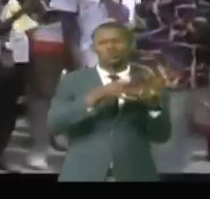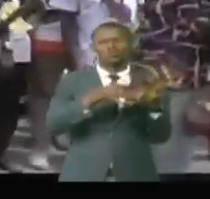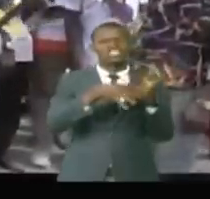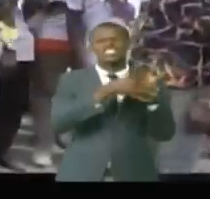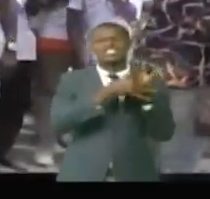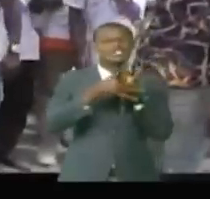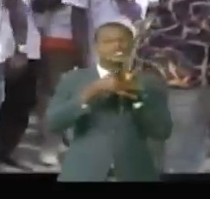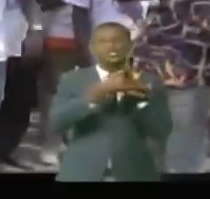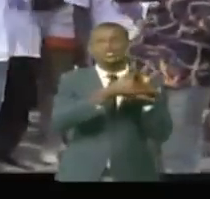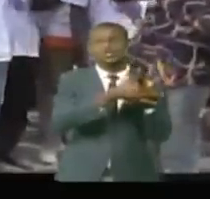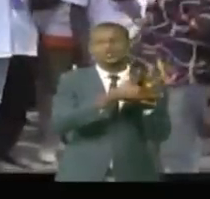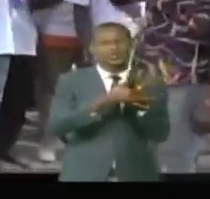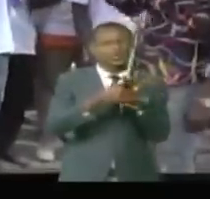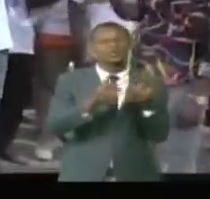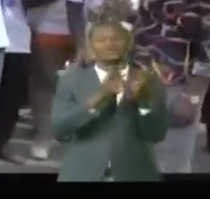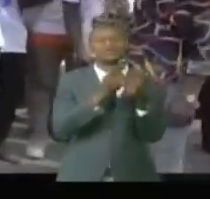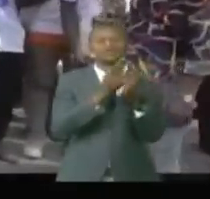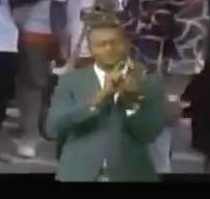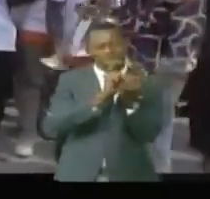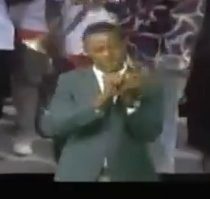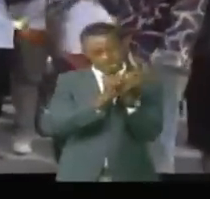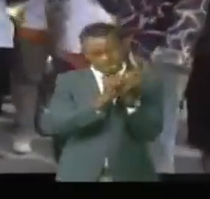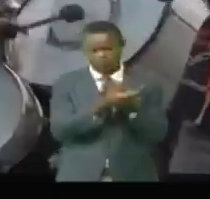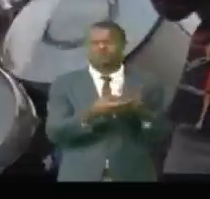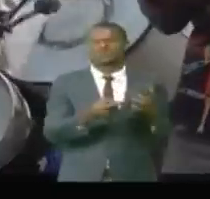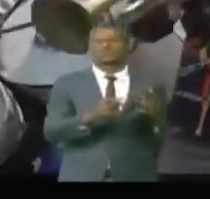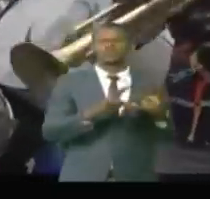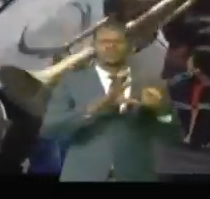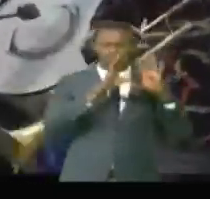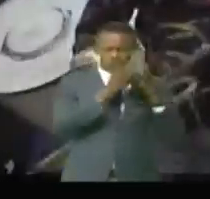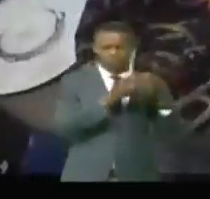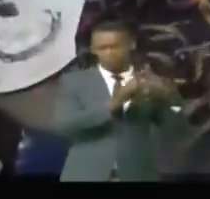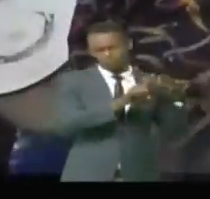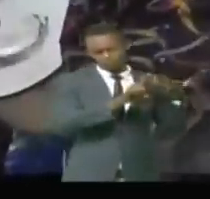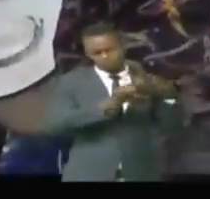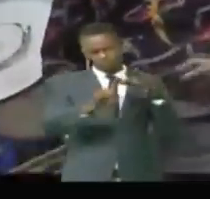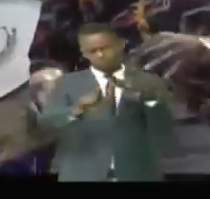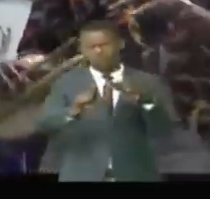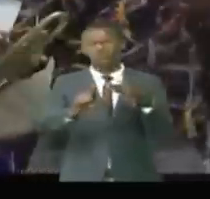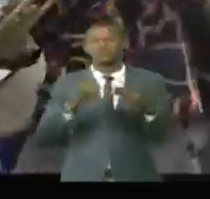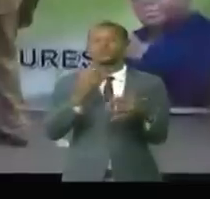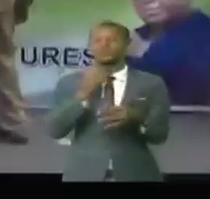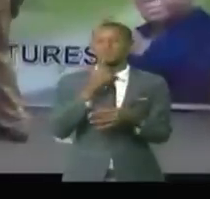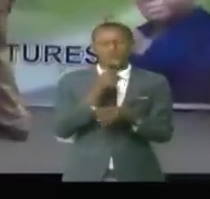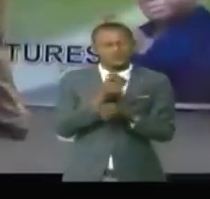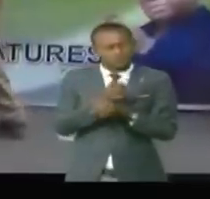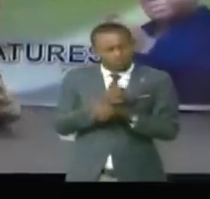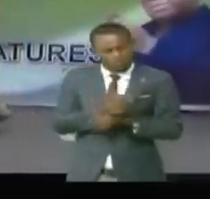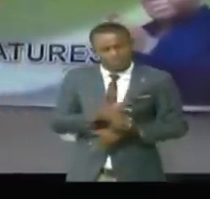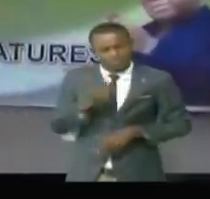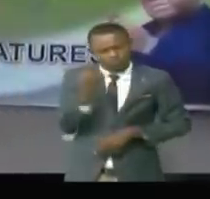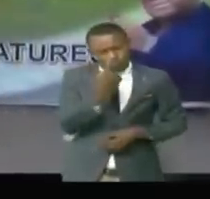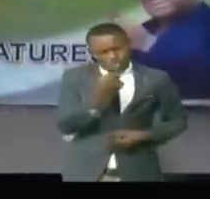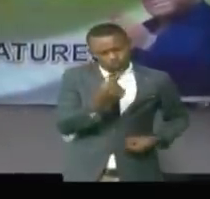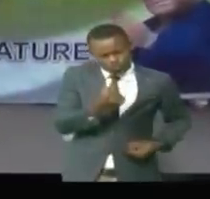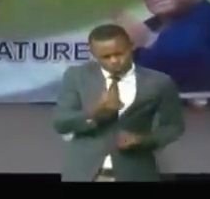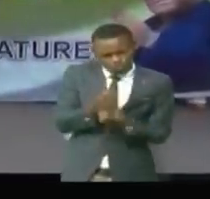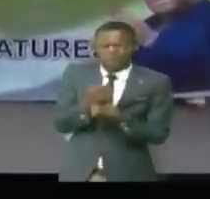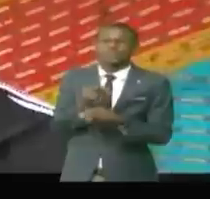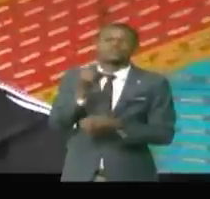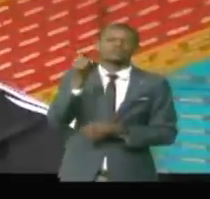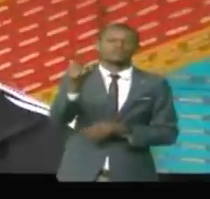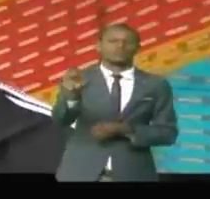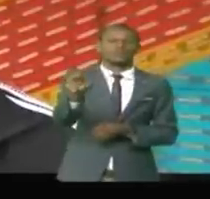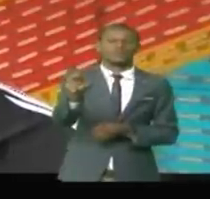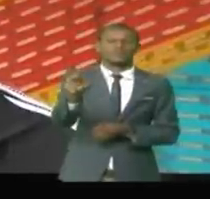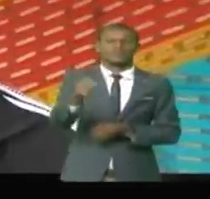sont déliées pour exprimer leur soutien inconditionnel au chef de l'État pour un second mandat, parmi lesquels Willy Bakenda, chargé